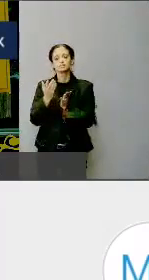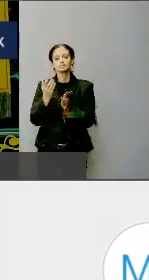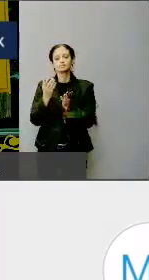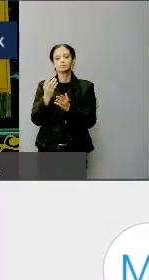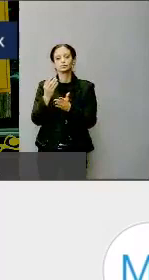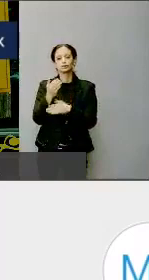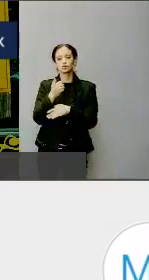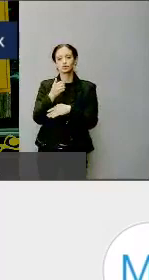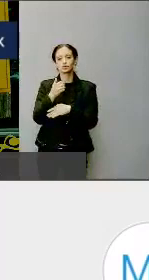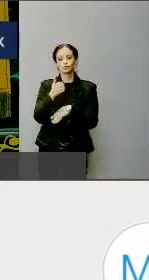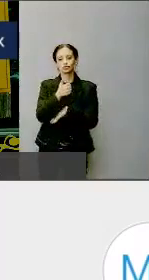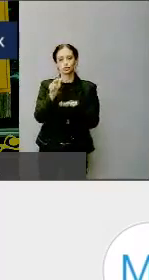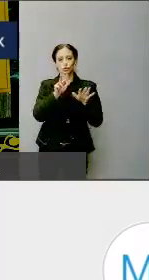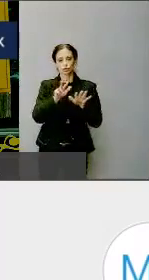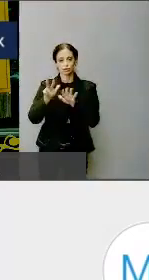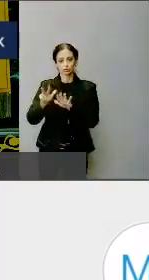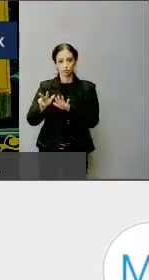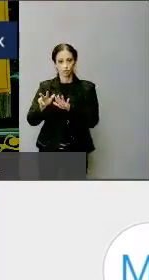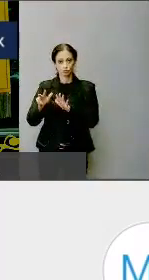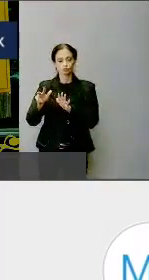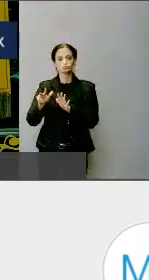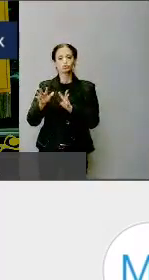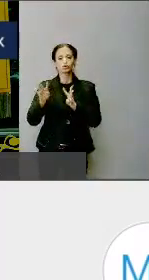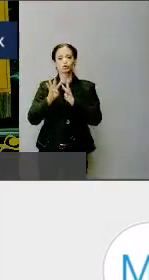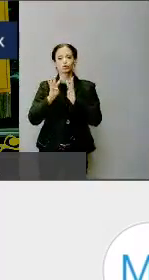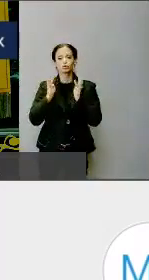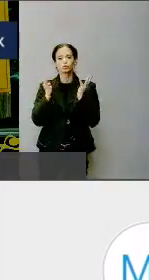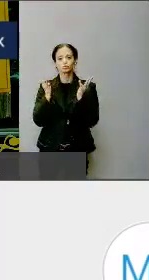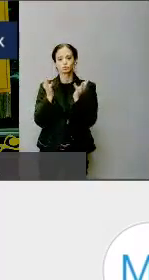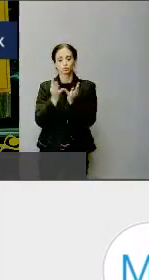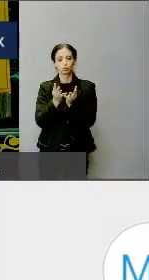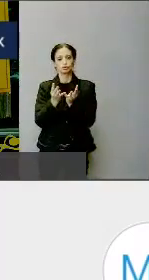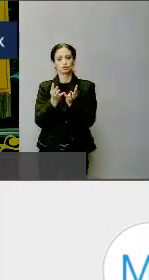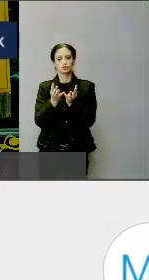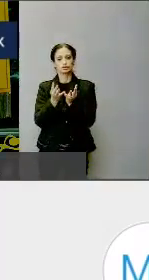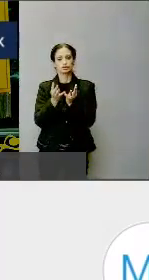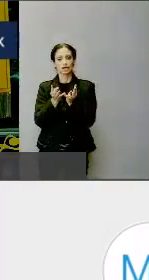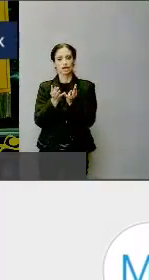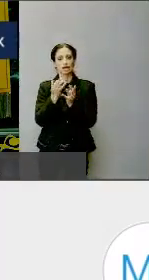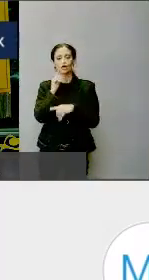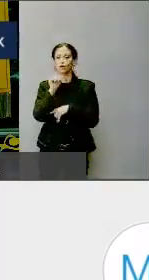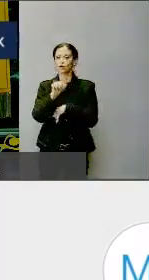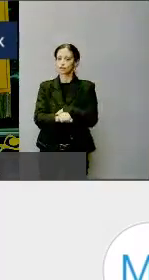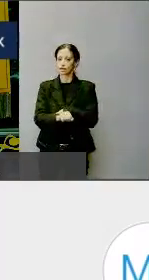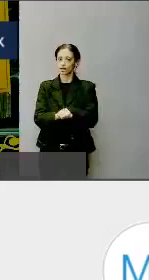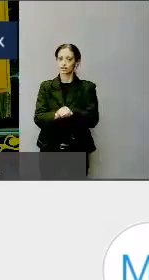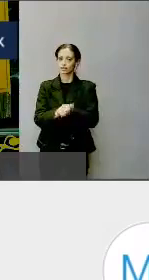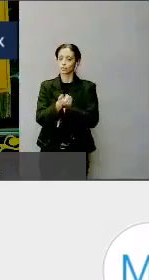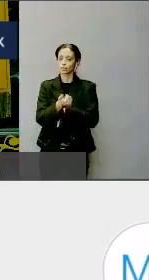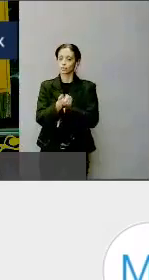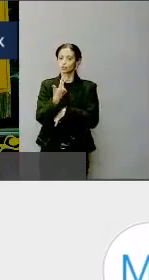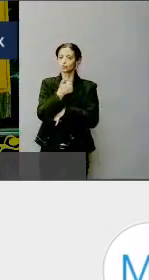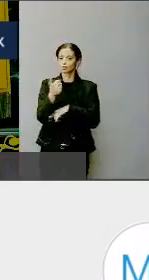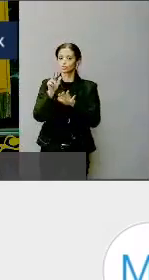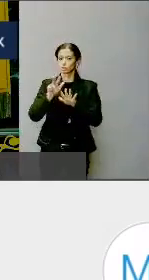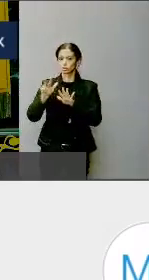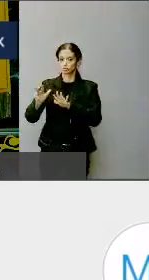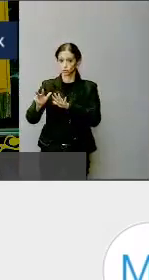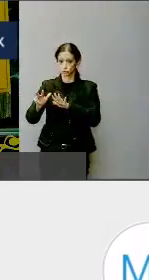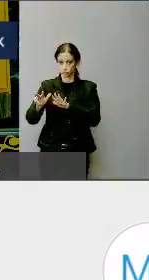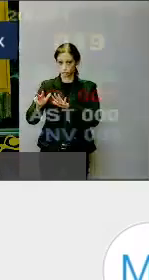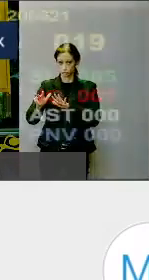188 parere della giunta è contrario numero 188